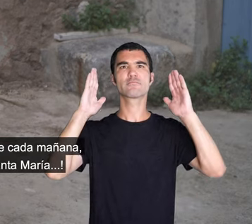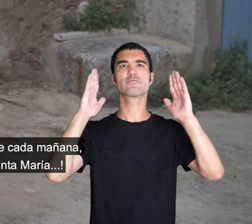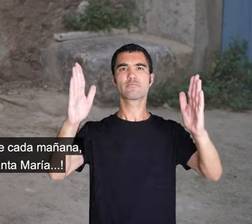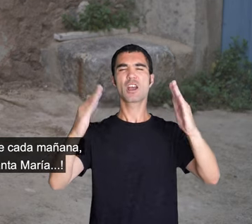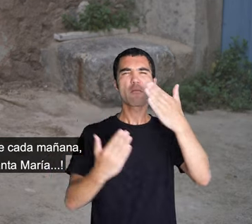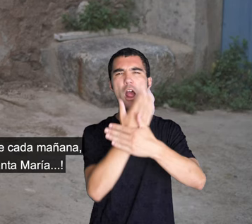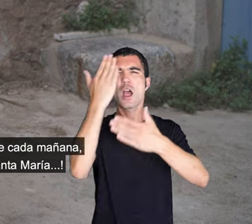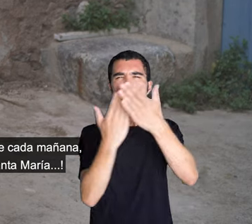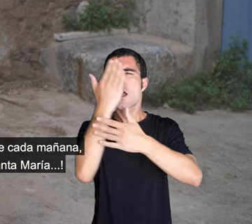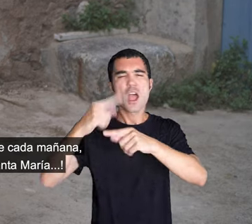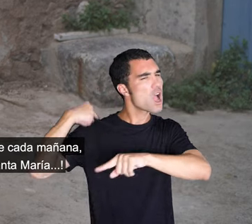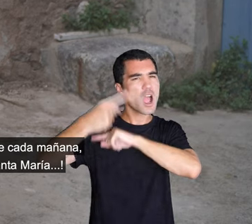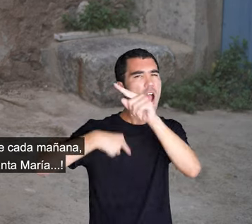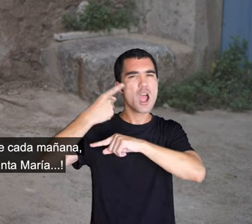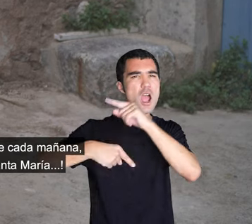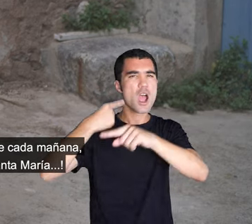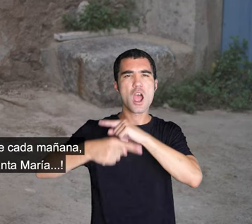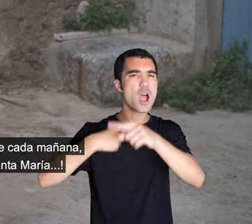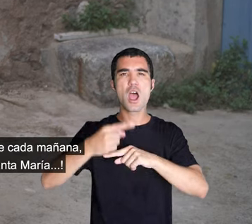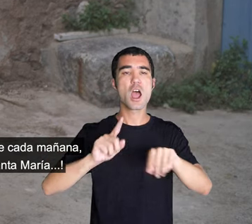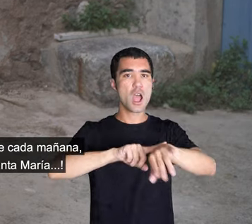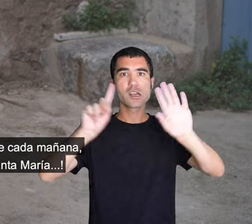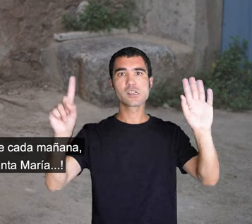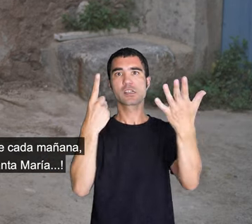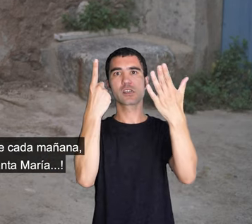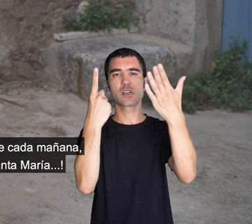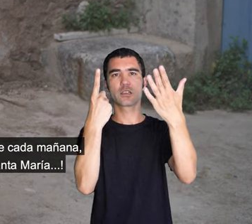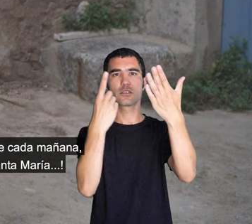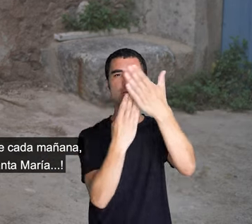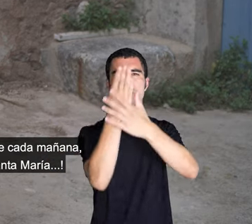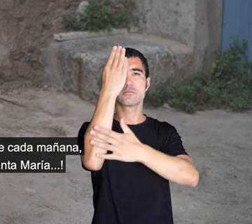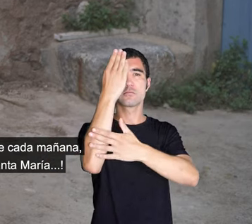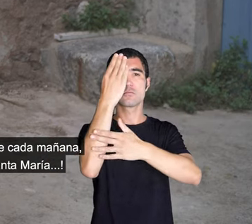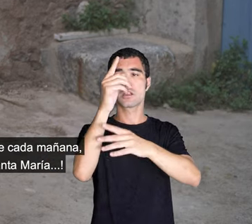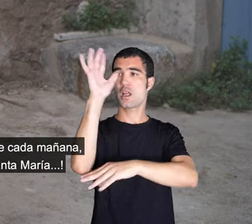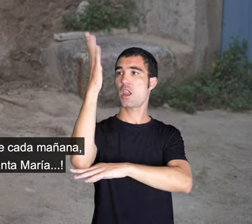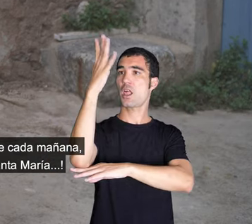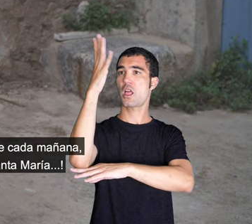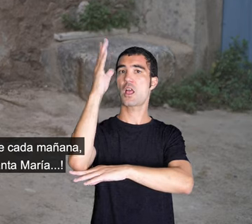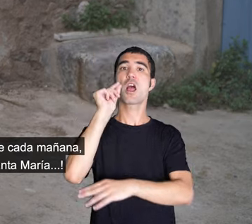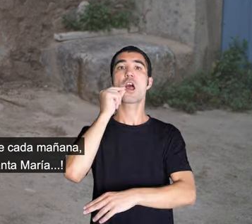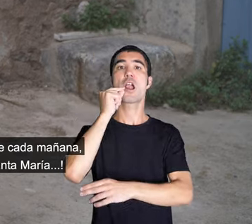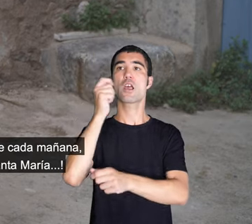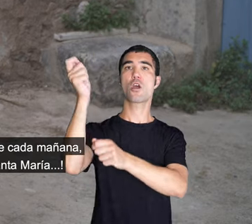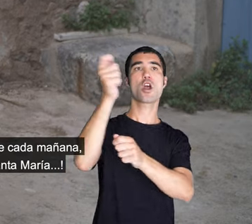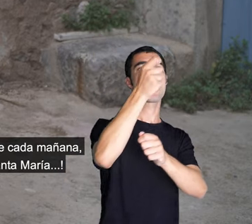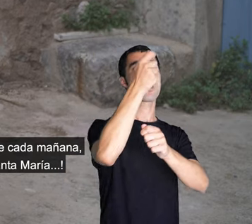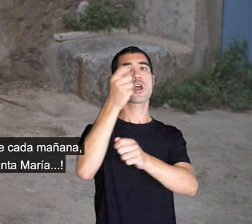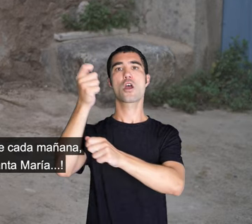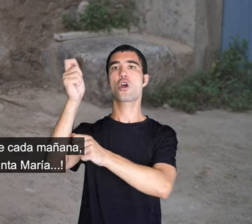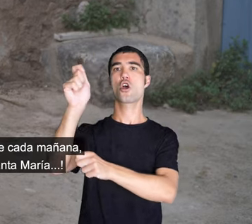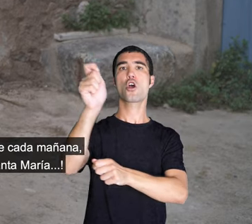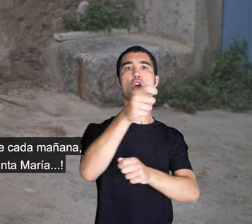cada dematí, d'haver les 6 del dematí, amb una rama d'olivella, se passejava per tot,